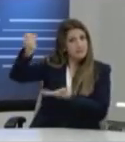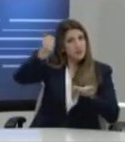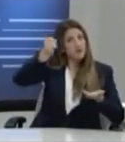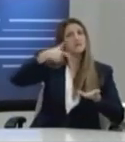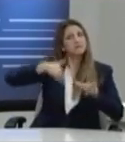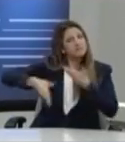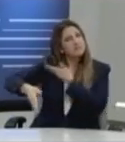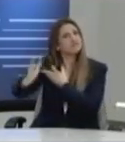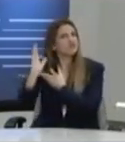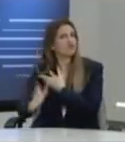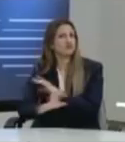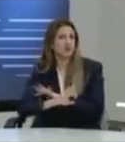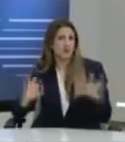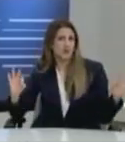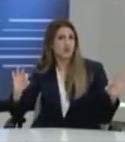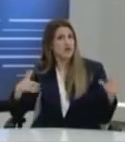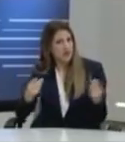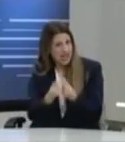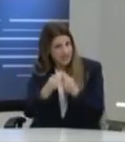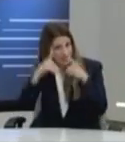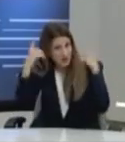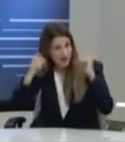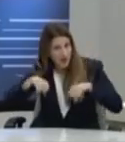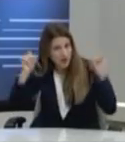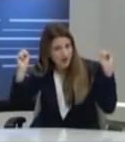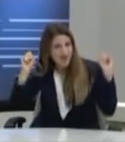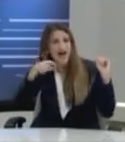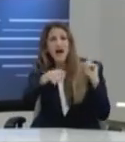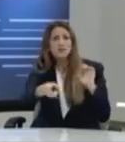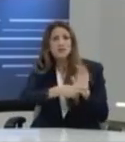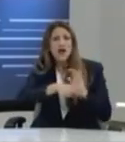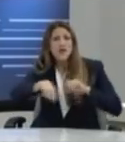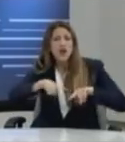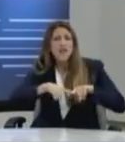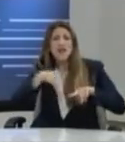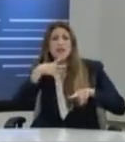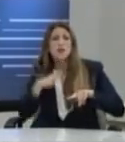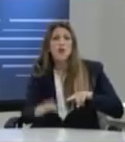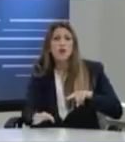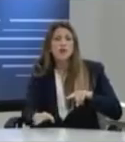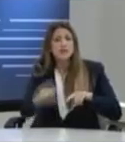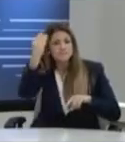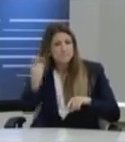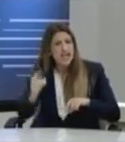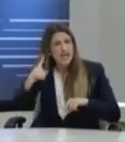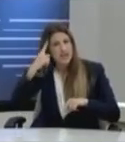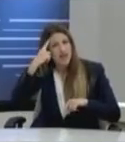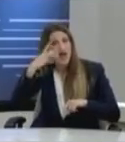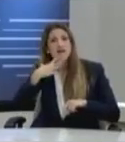Είναι δεξιό αυτό? Είναι καπιταλιστικό? Και γιατί το απαγορεύεται αυτό να γίνει στην Ελλάδα?